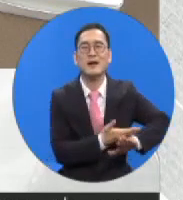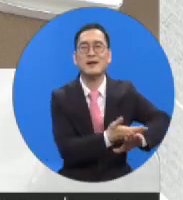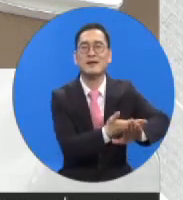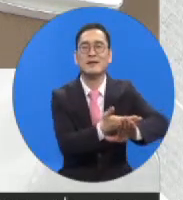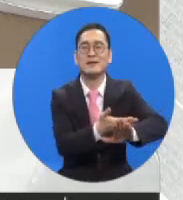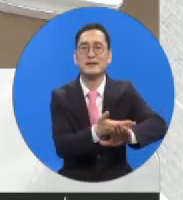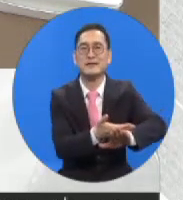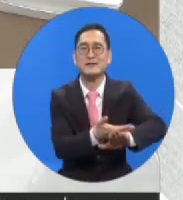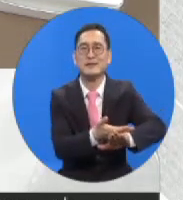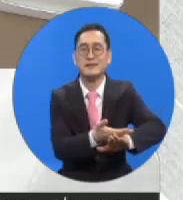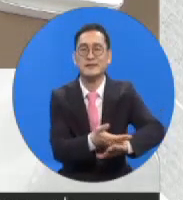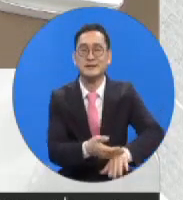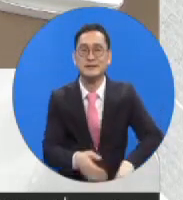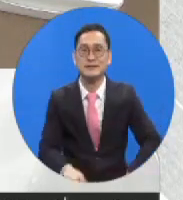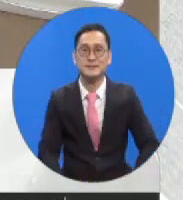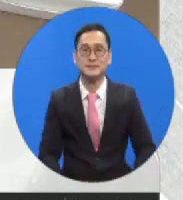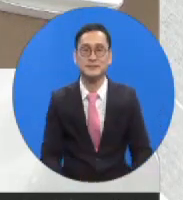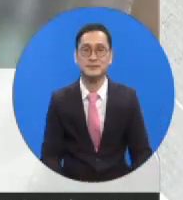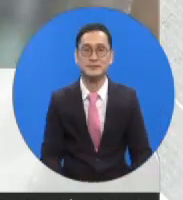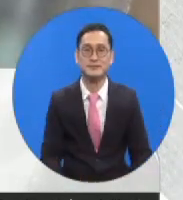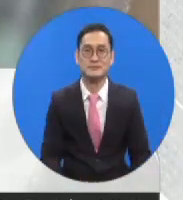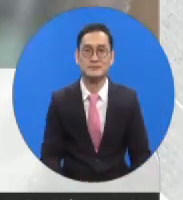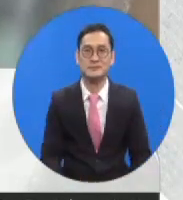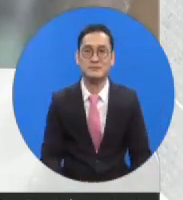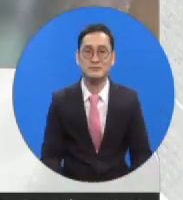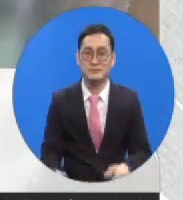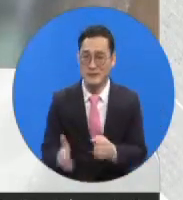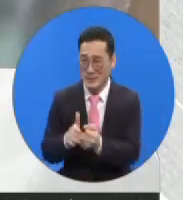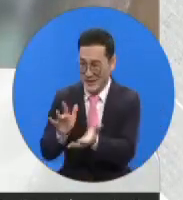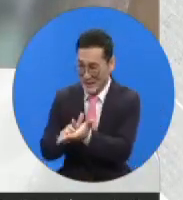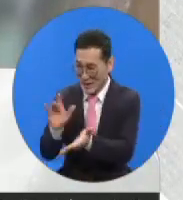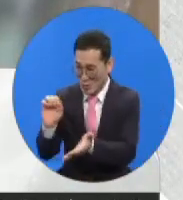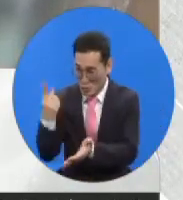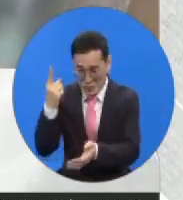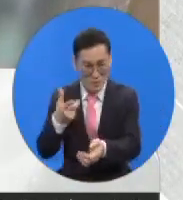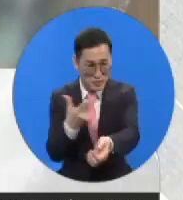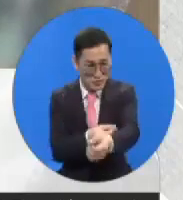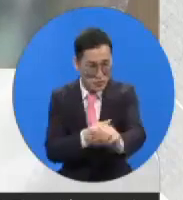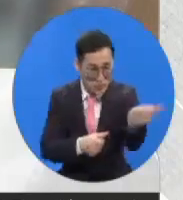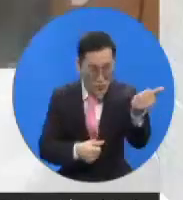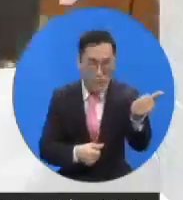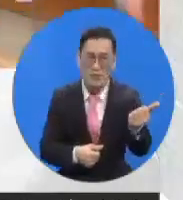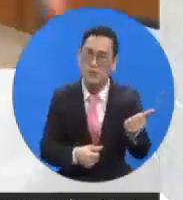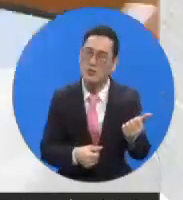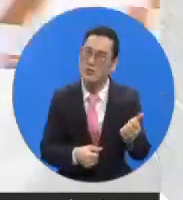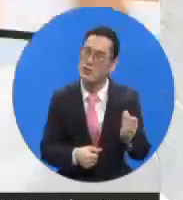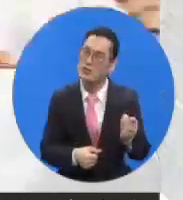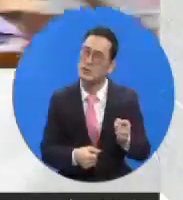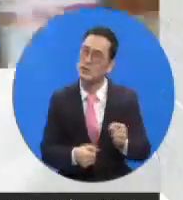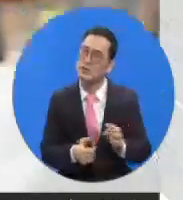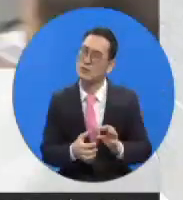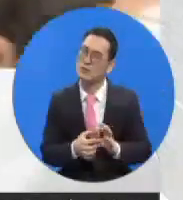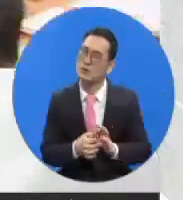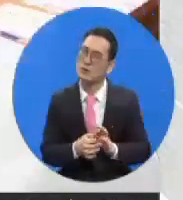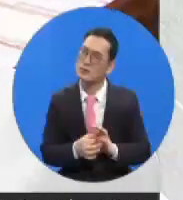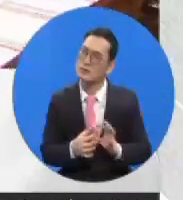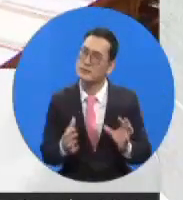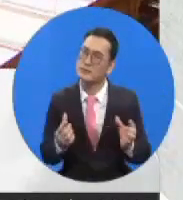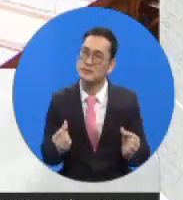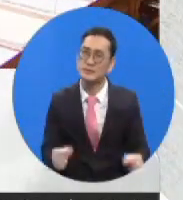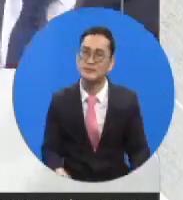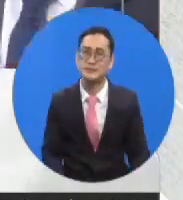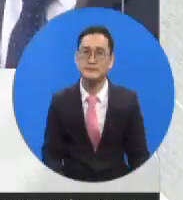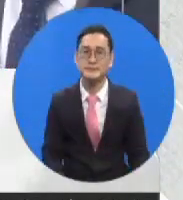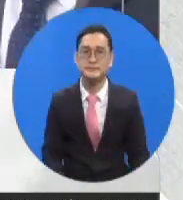제조사에서 지역별로도 굉장히 다양하고 여러 가지 다양성이 존재하다 보니까 이거는 백신 그 특정 백신의